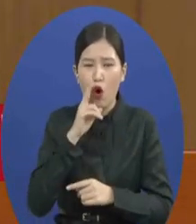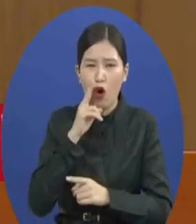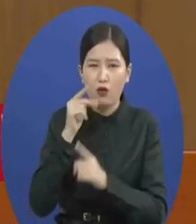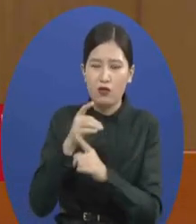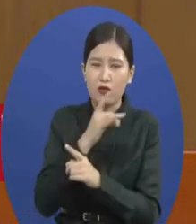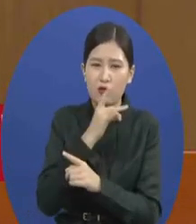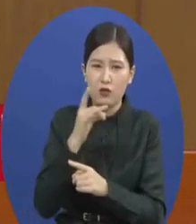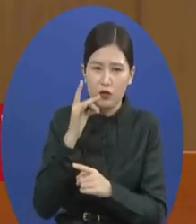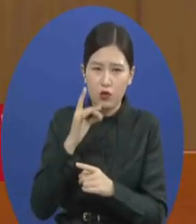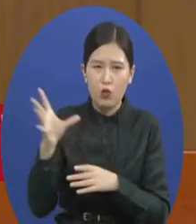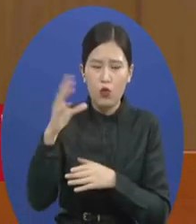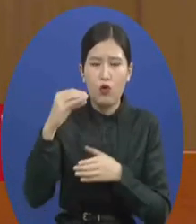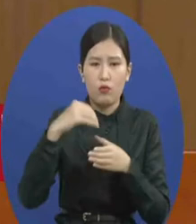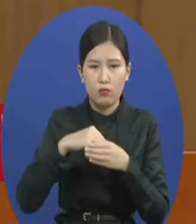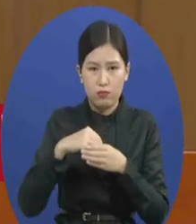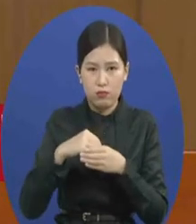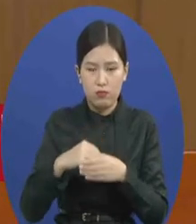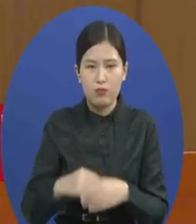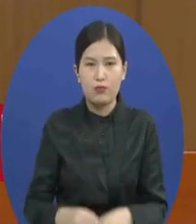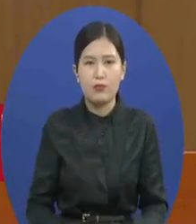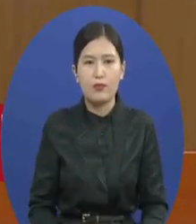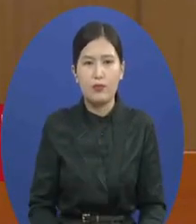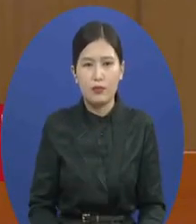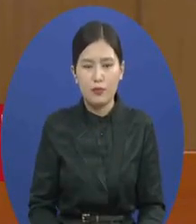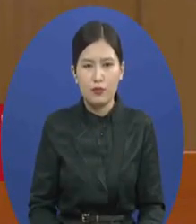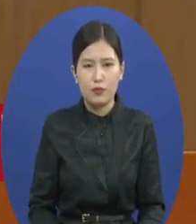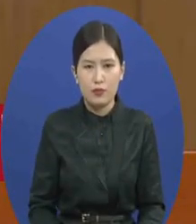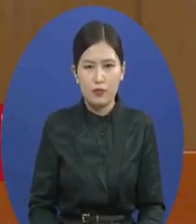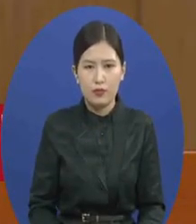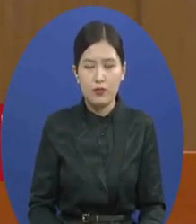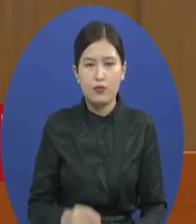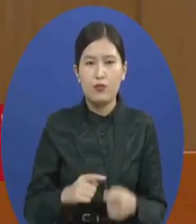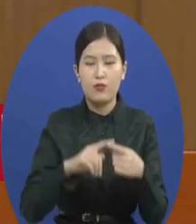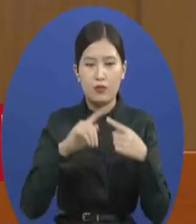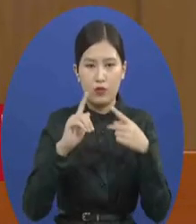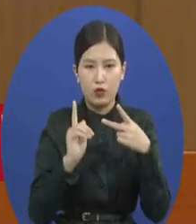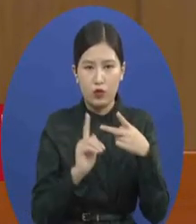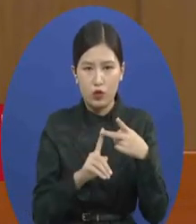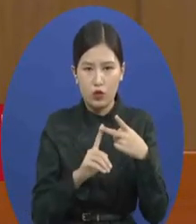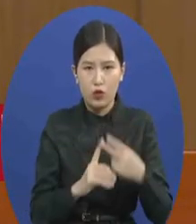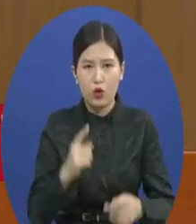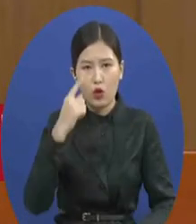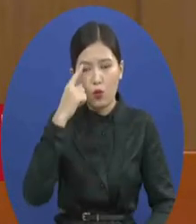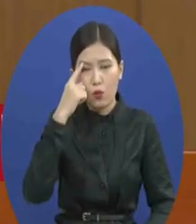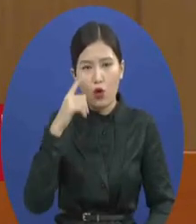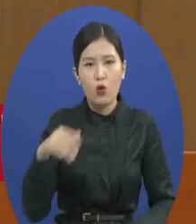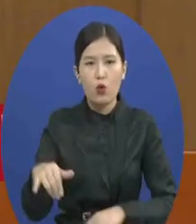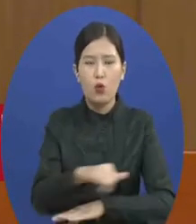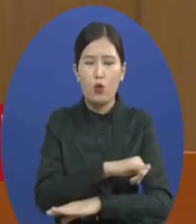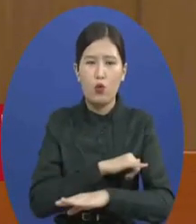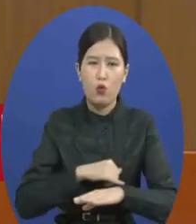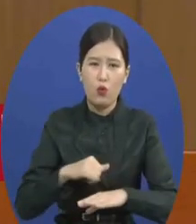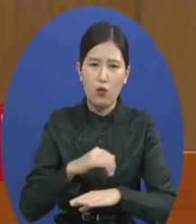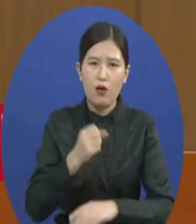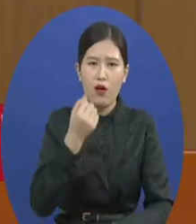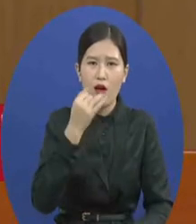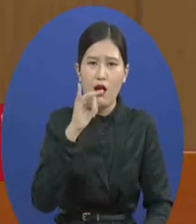орно. Нэгдүгээрт. За хоёрдугаарт Монгол улсын бүх айлуудын